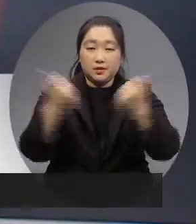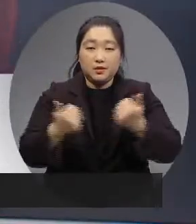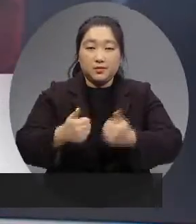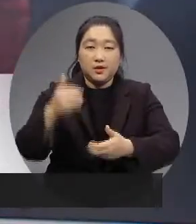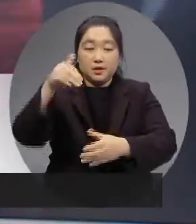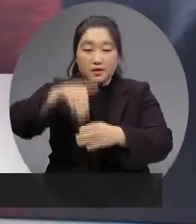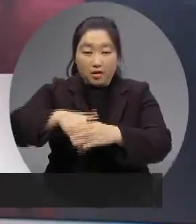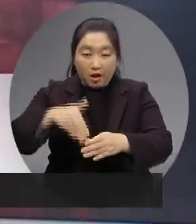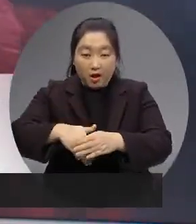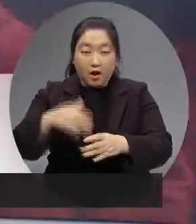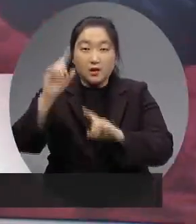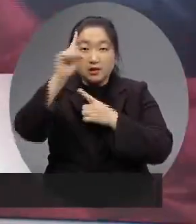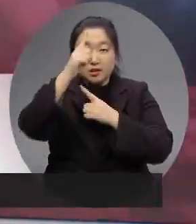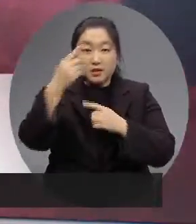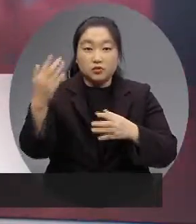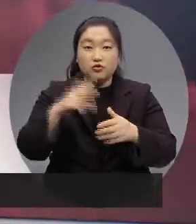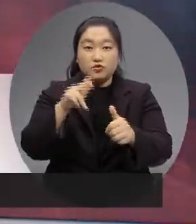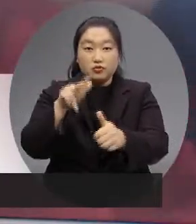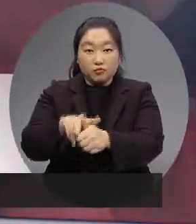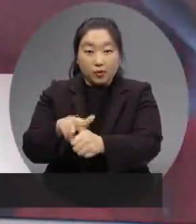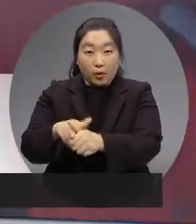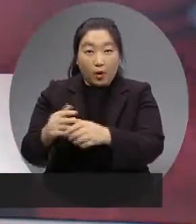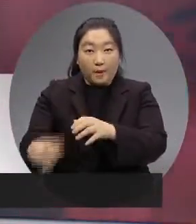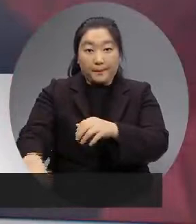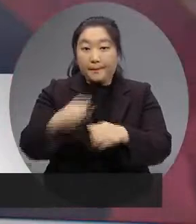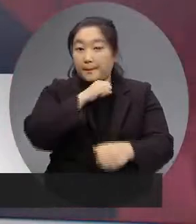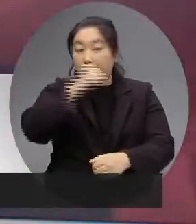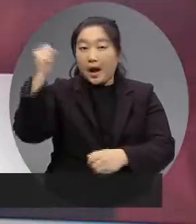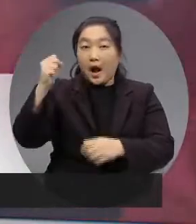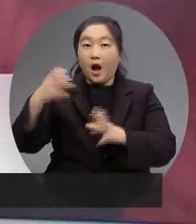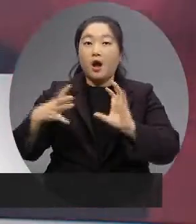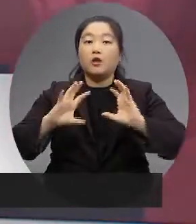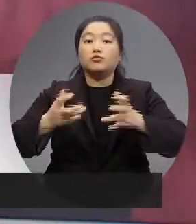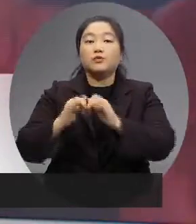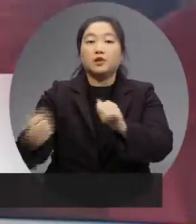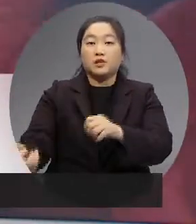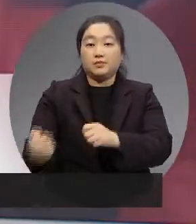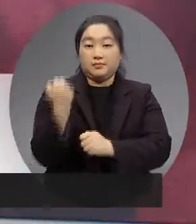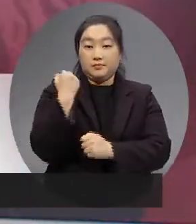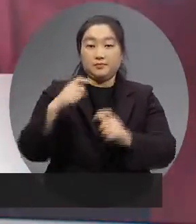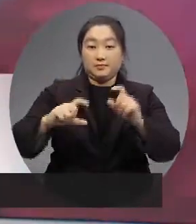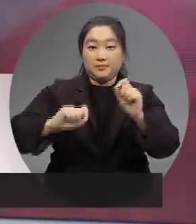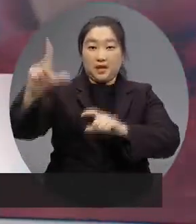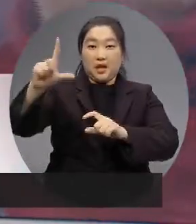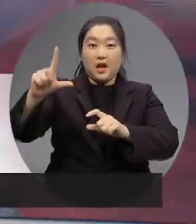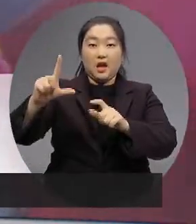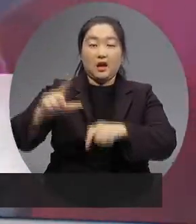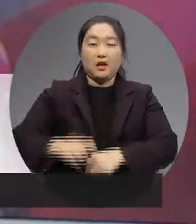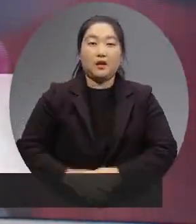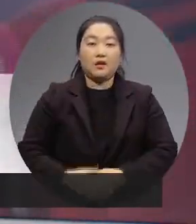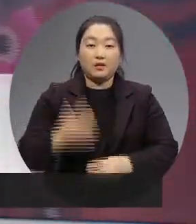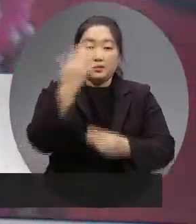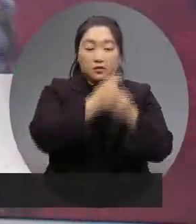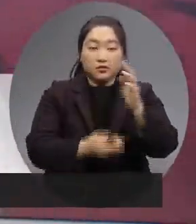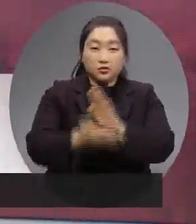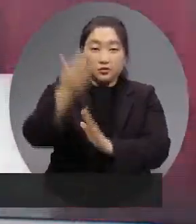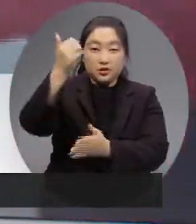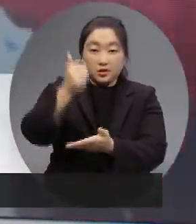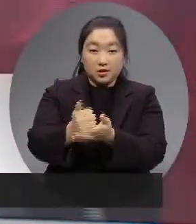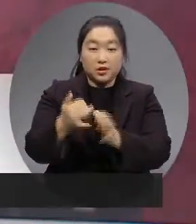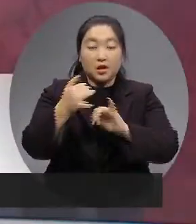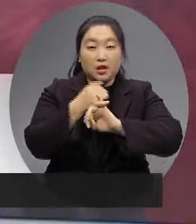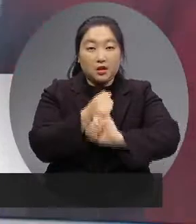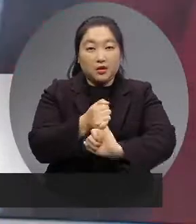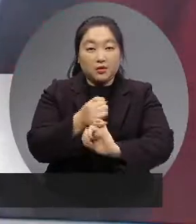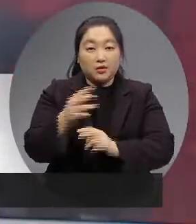보궐선거에서 이상조 후보가 당선되면서 국민의힘이 다수당으로서 주도권을 잡게 됐는데요. 이범석 청주시장의 공약